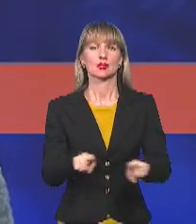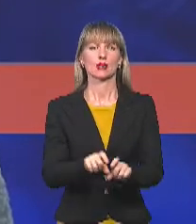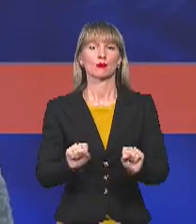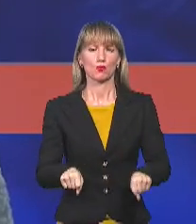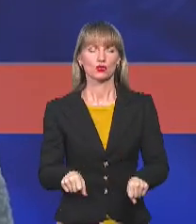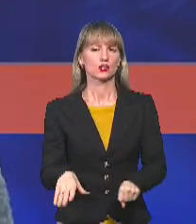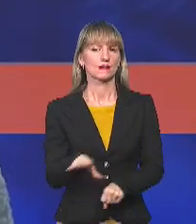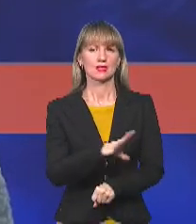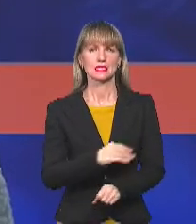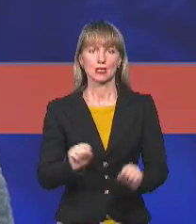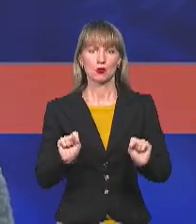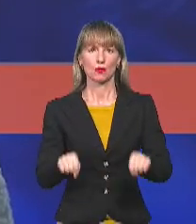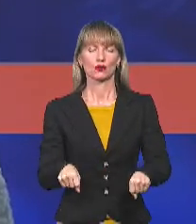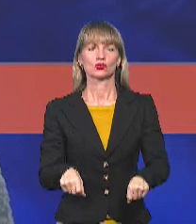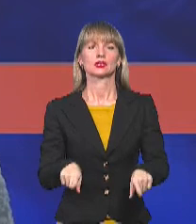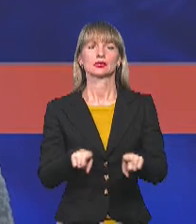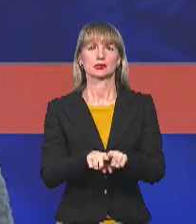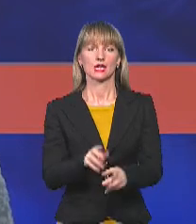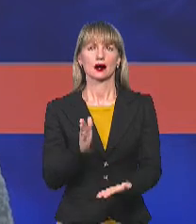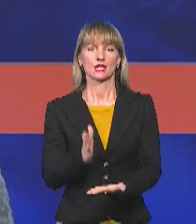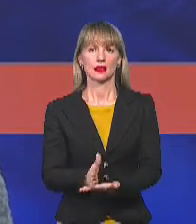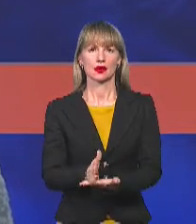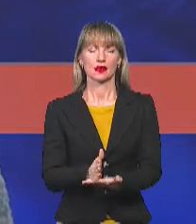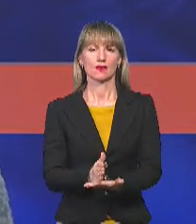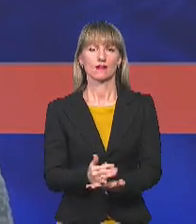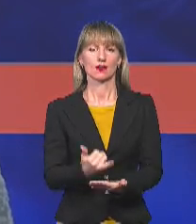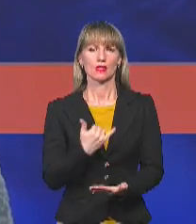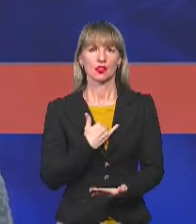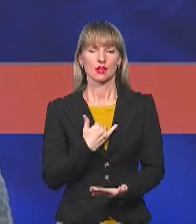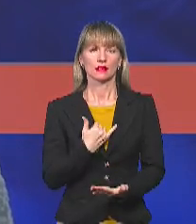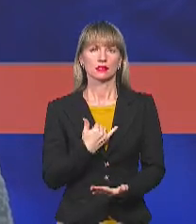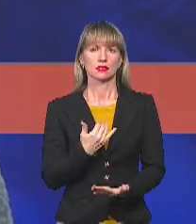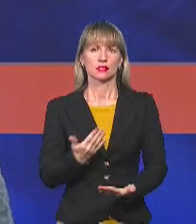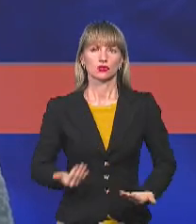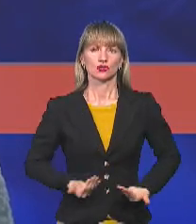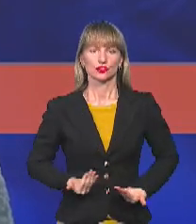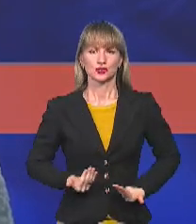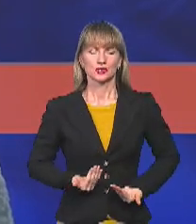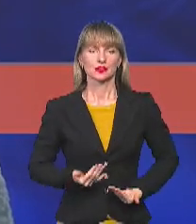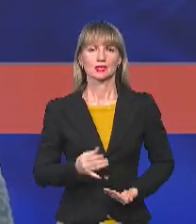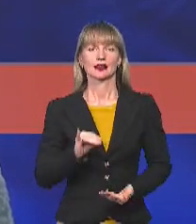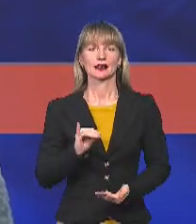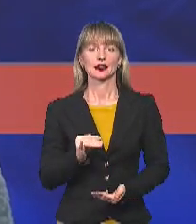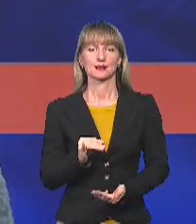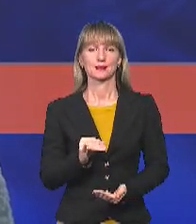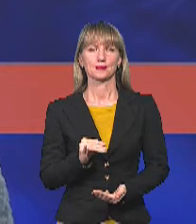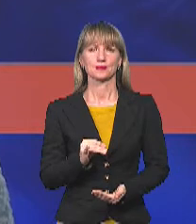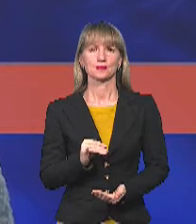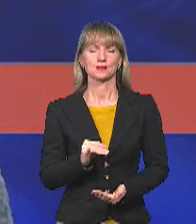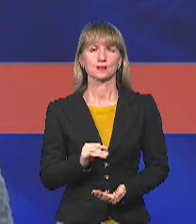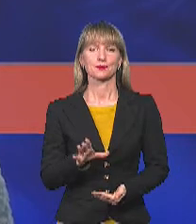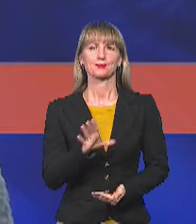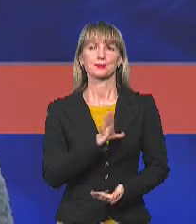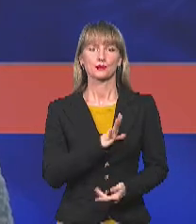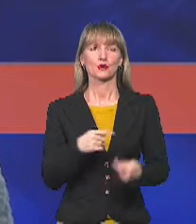все може. От так відбувається в нашому цьому житті. І Ну,